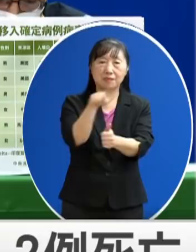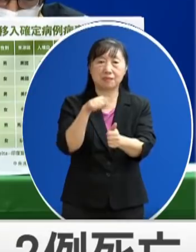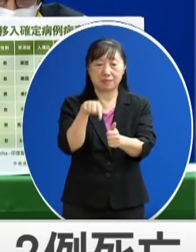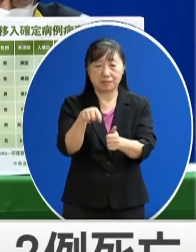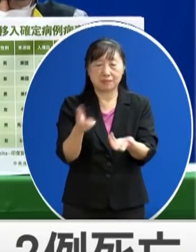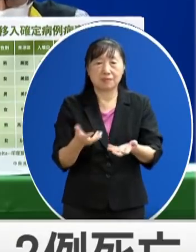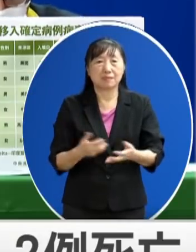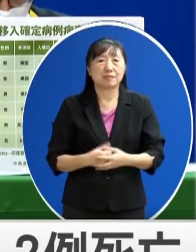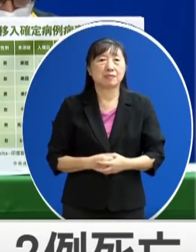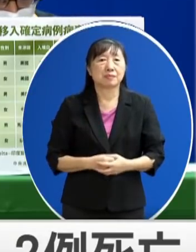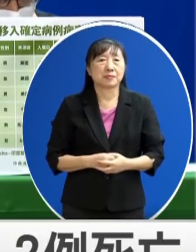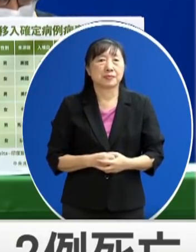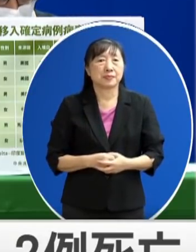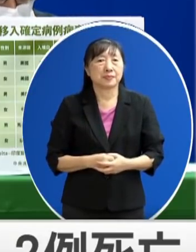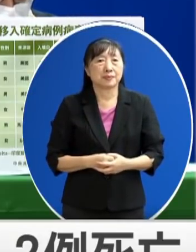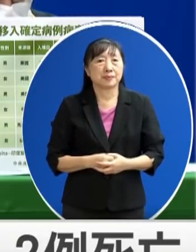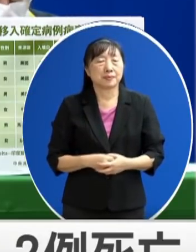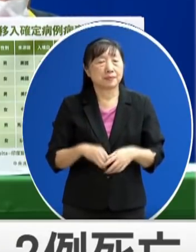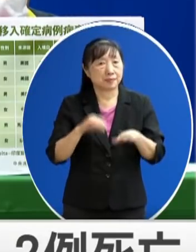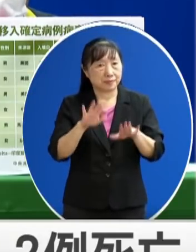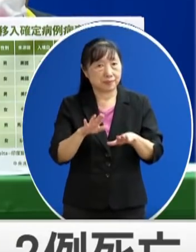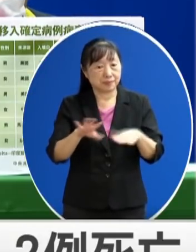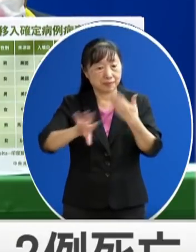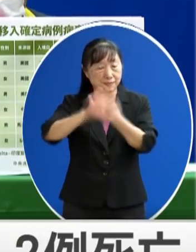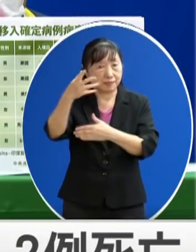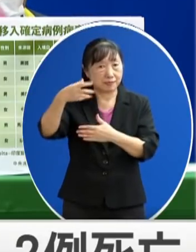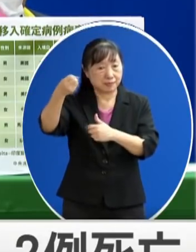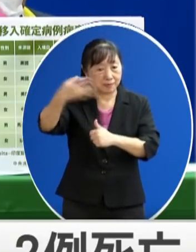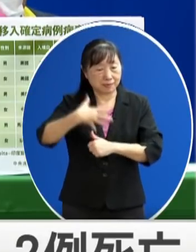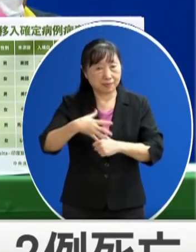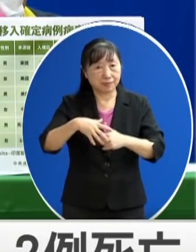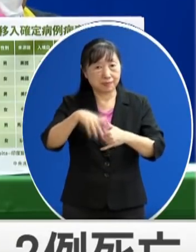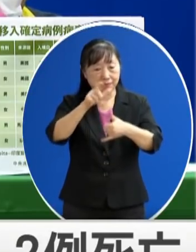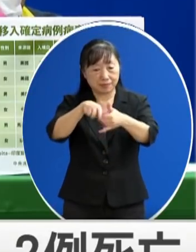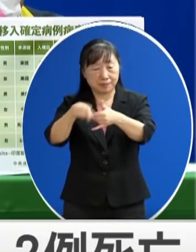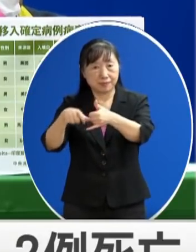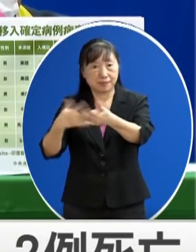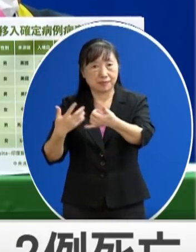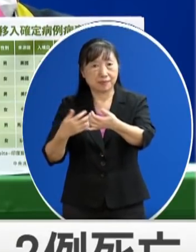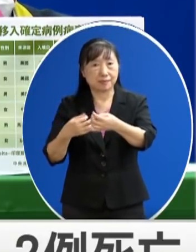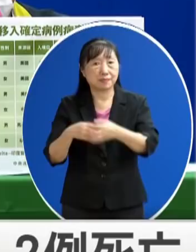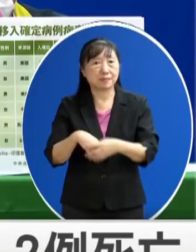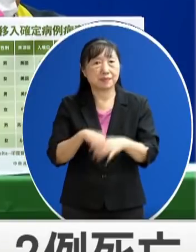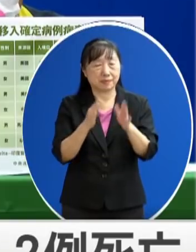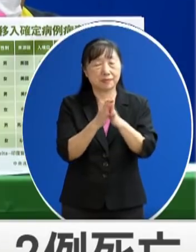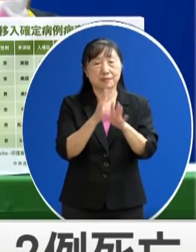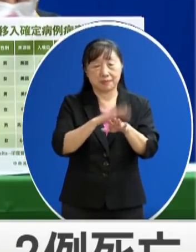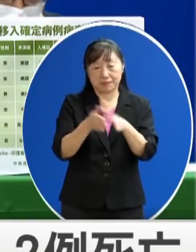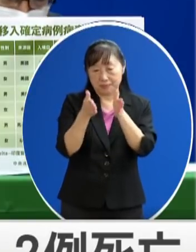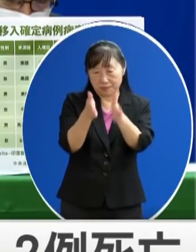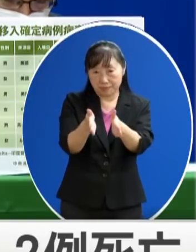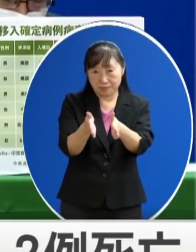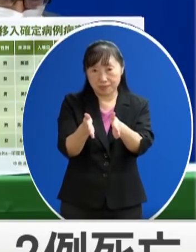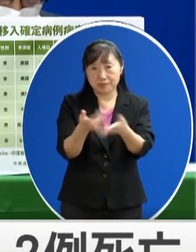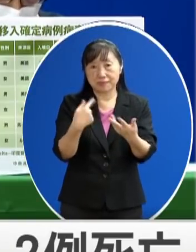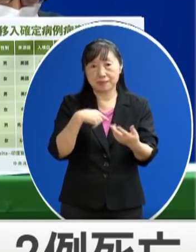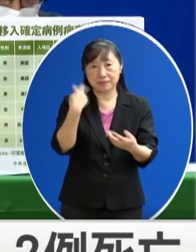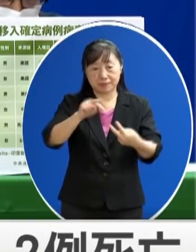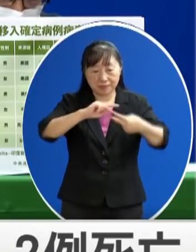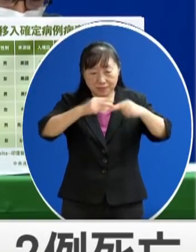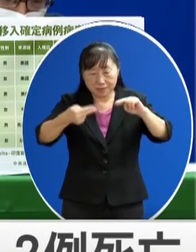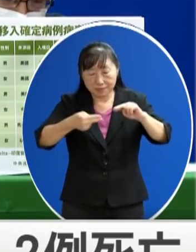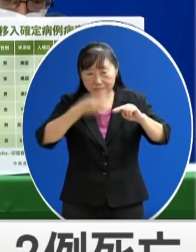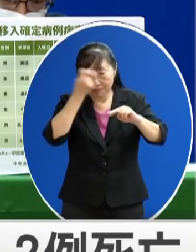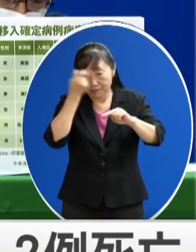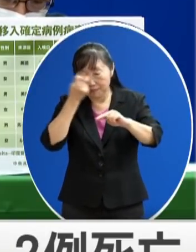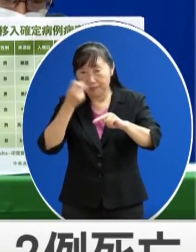告。那目前来讲就是说境外入的病例其实我们都会这样例行的去做这样的基因定序，